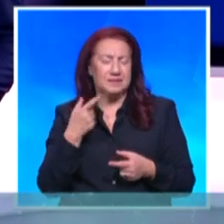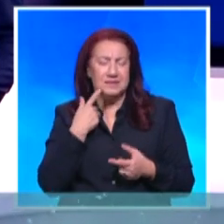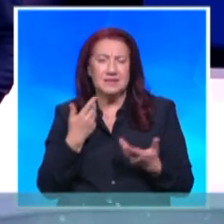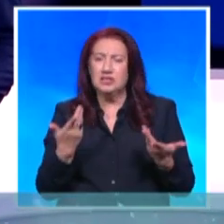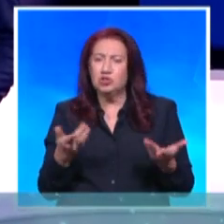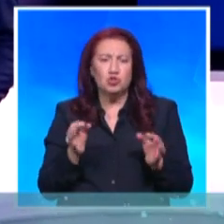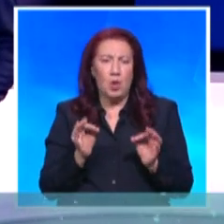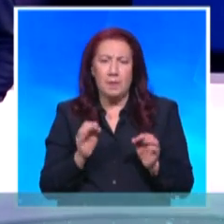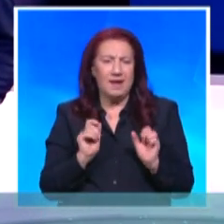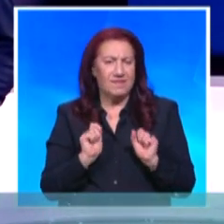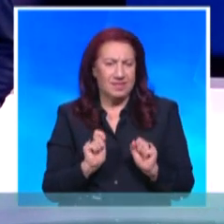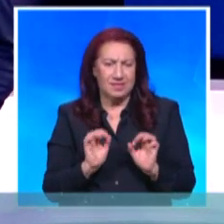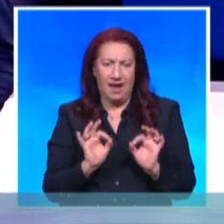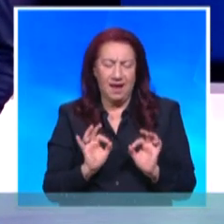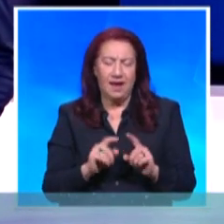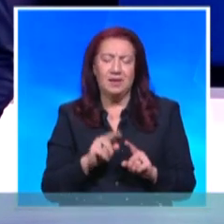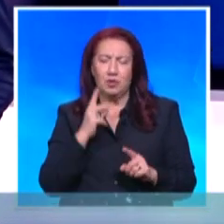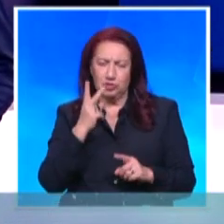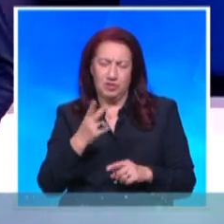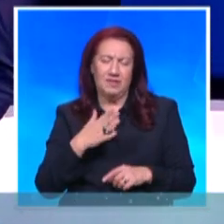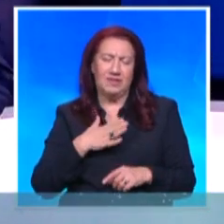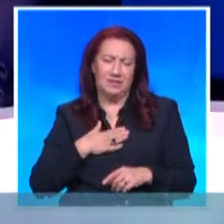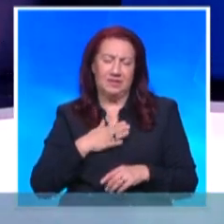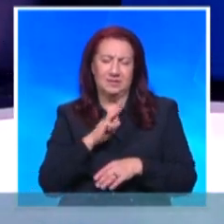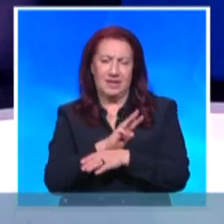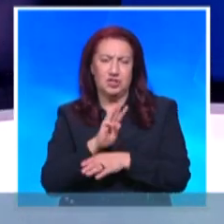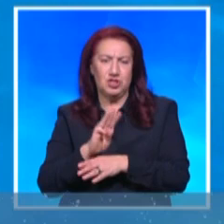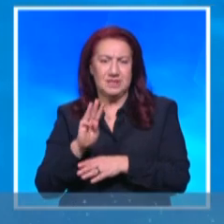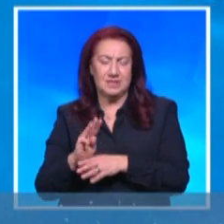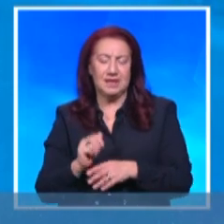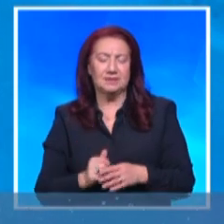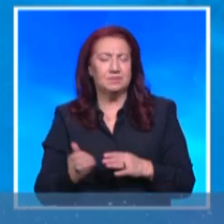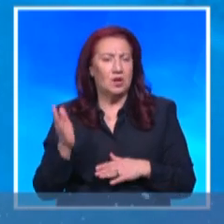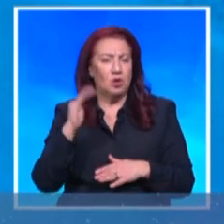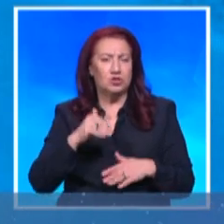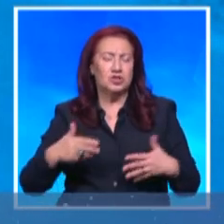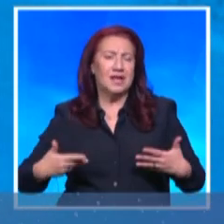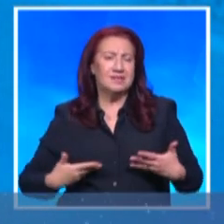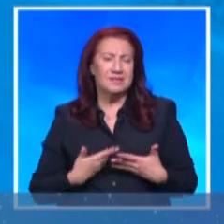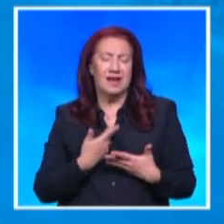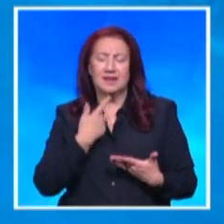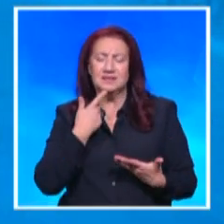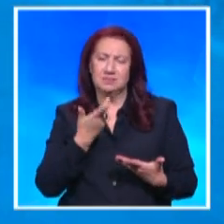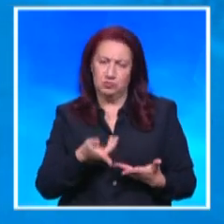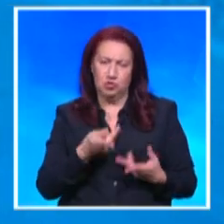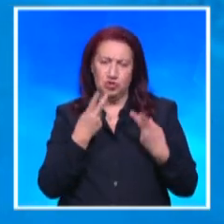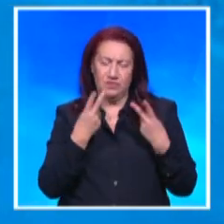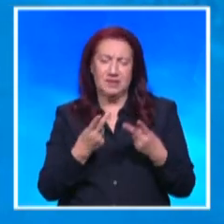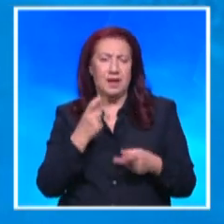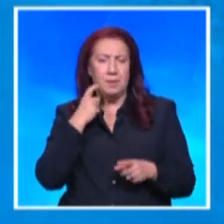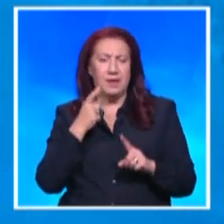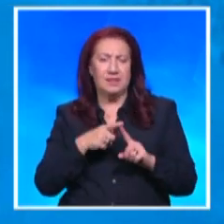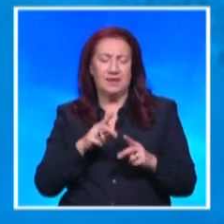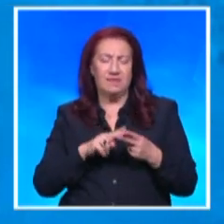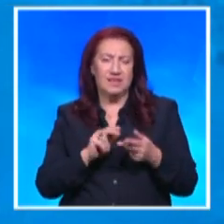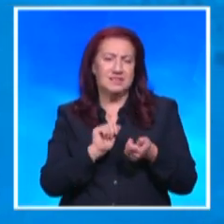това, може да прочетете в нашата статия на btvsport.bg. Още интересни статии ви очакват на btvsport.bg,